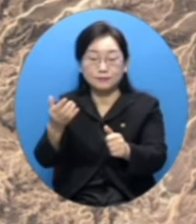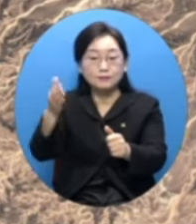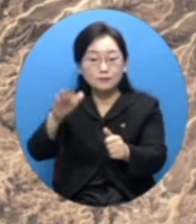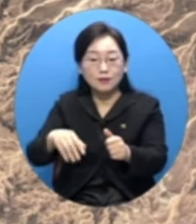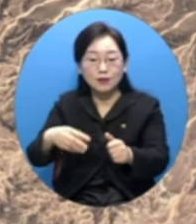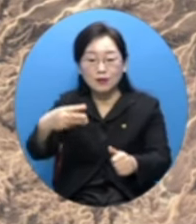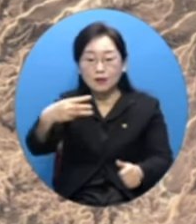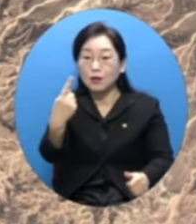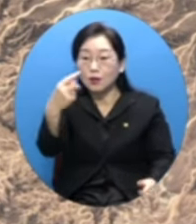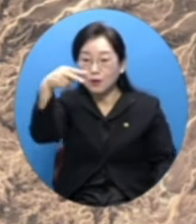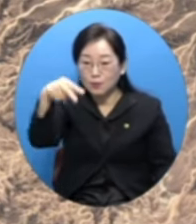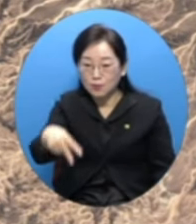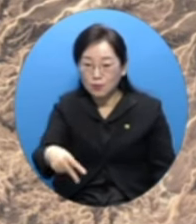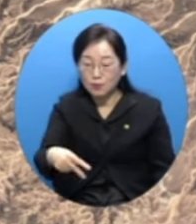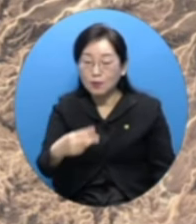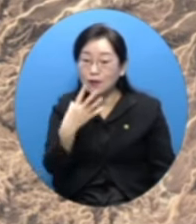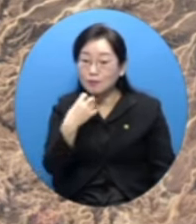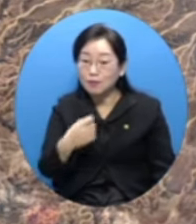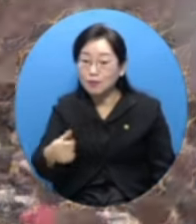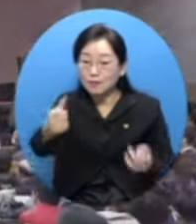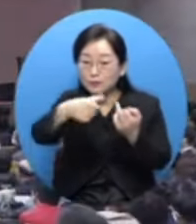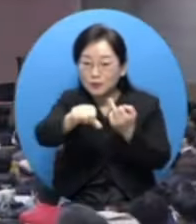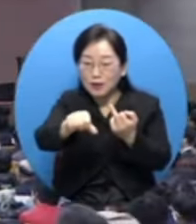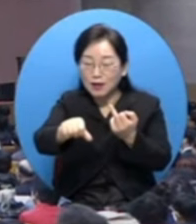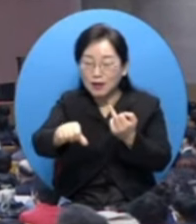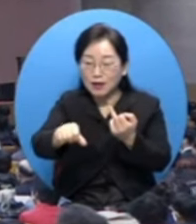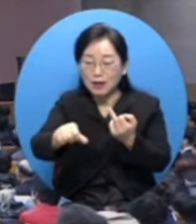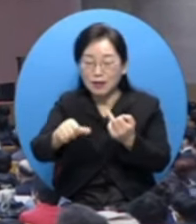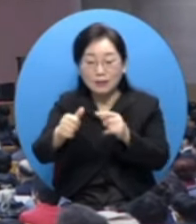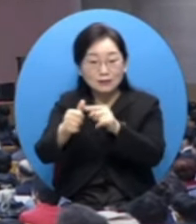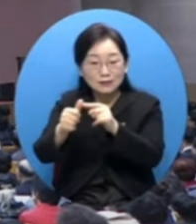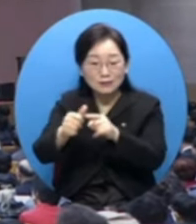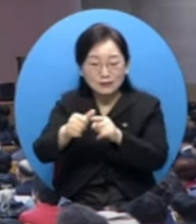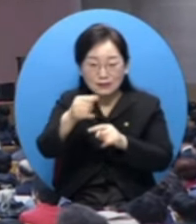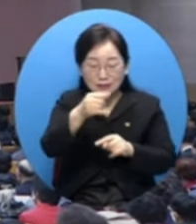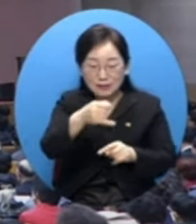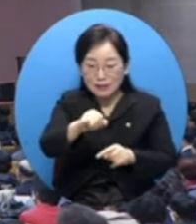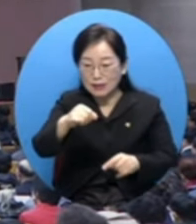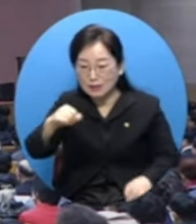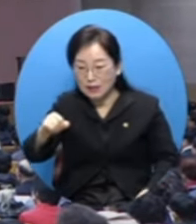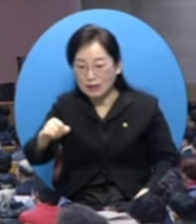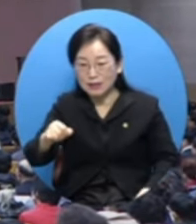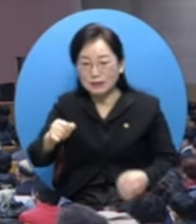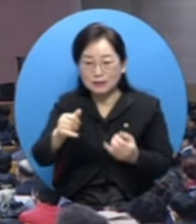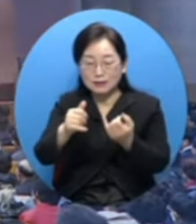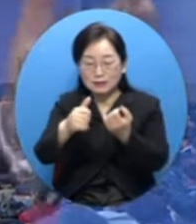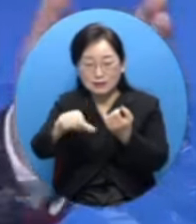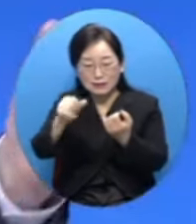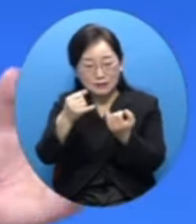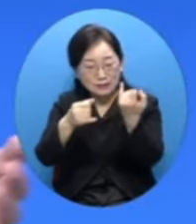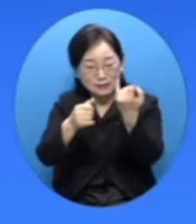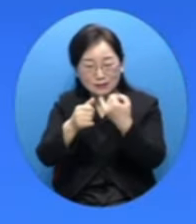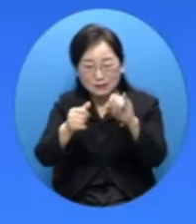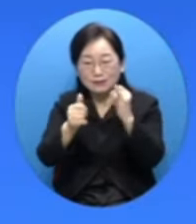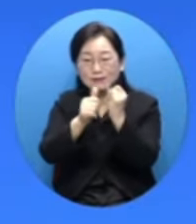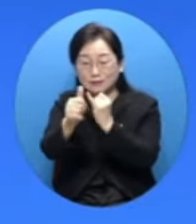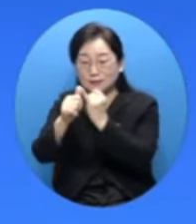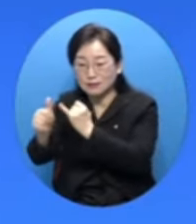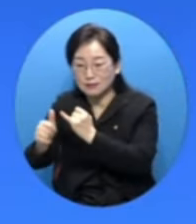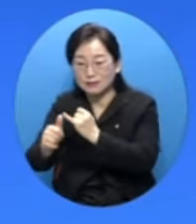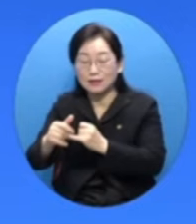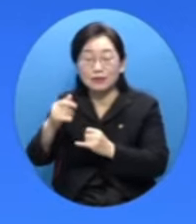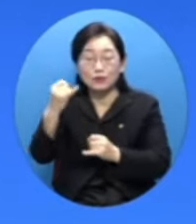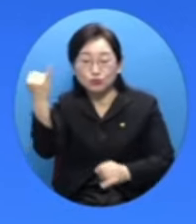롯의 두 딸과 아내가 있는데 사위들은 그 말을 코숨치며 듣지 않았습니다. 무슨 우리가 이렇게 풍요로움 속에 살고